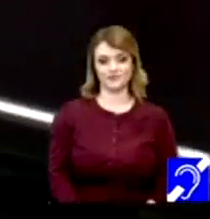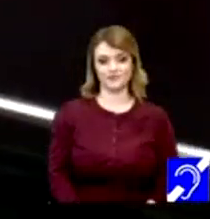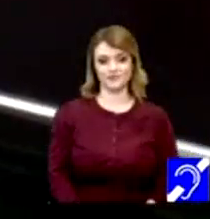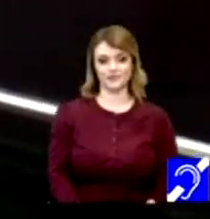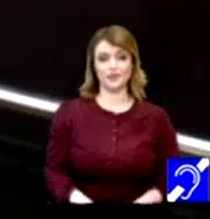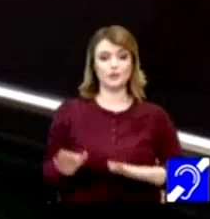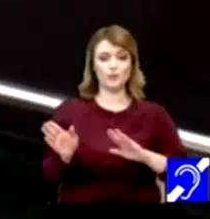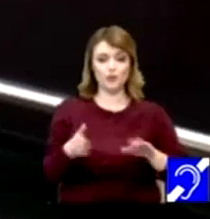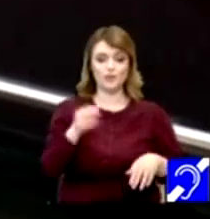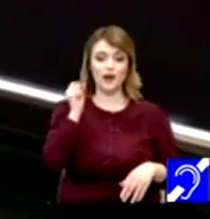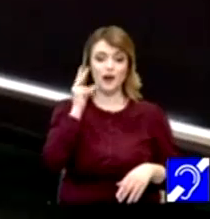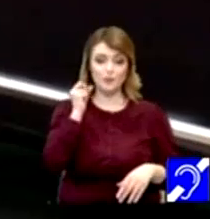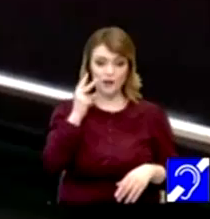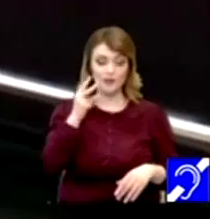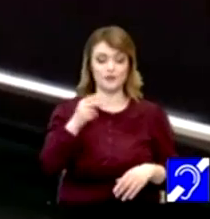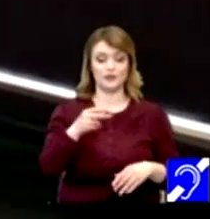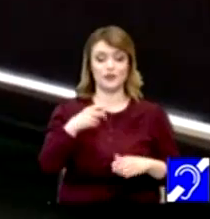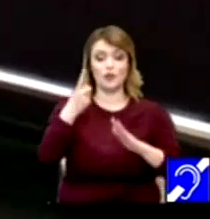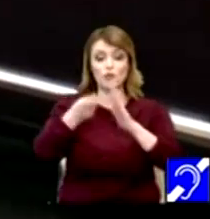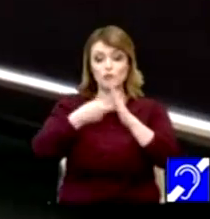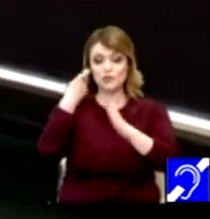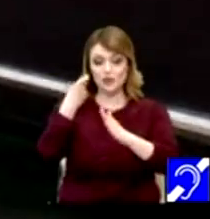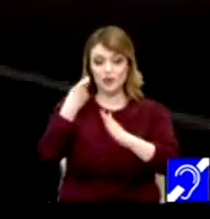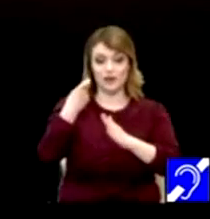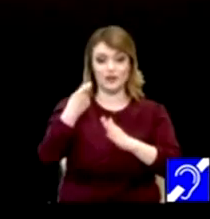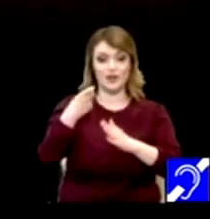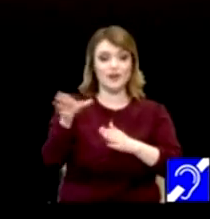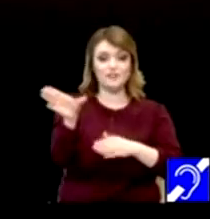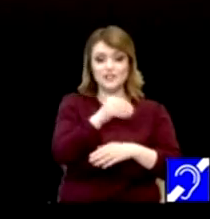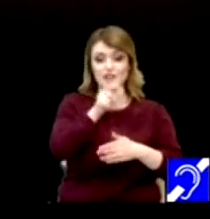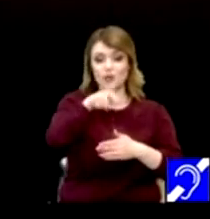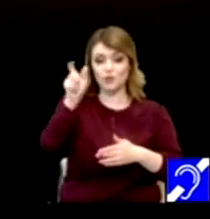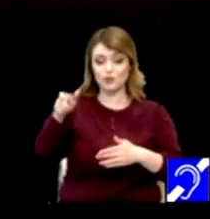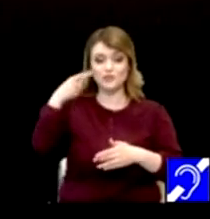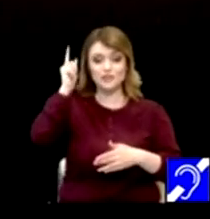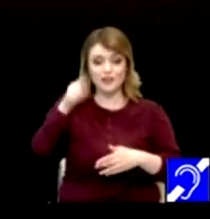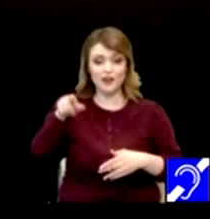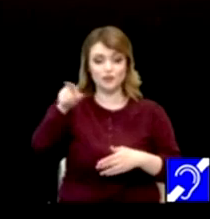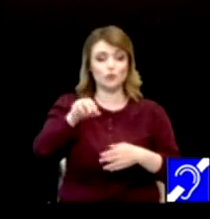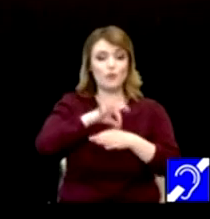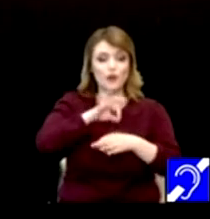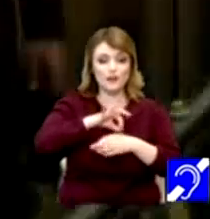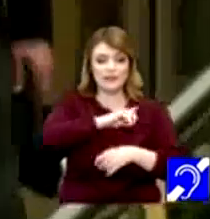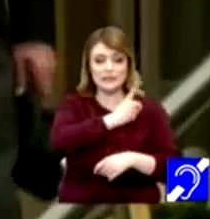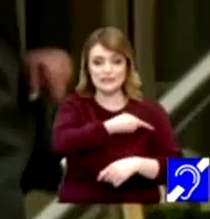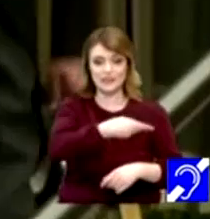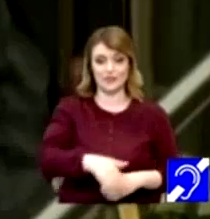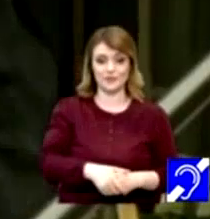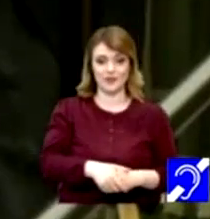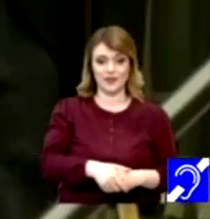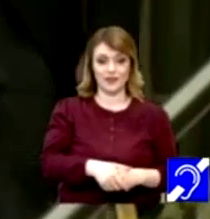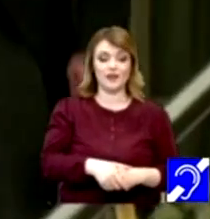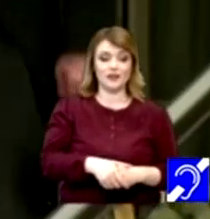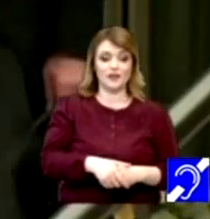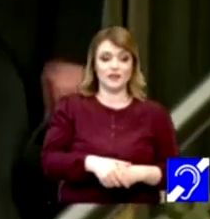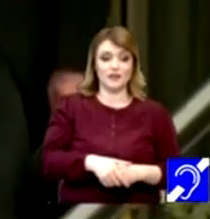Puțin după prânz a sosit vestea de care se temea toată lumea în ultimele săptămâni, ținând cont de sănătatea șubredă a prințului Filip. La așa numitul